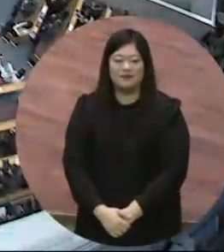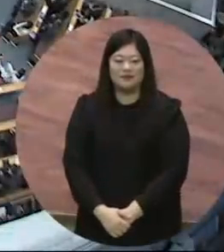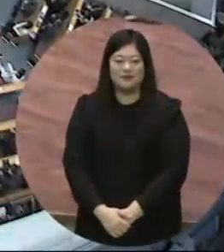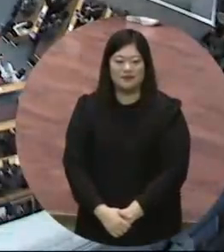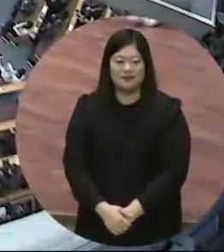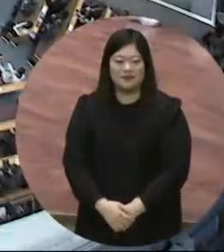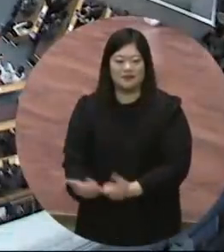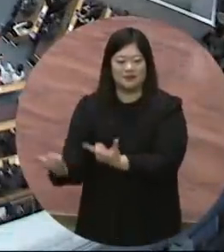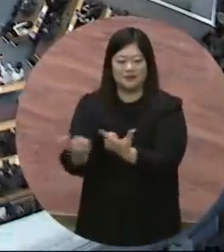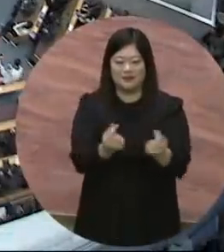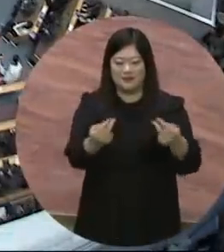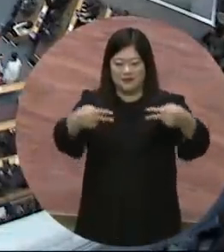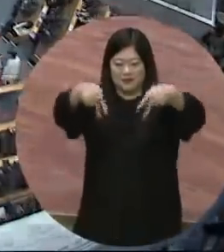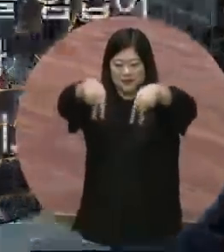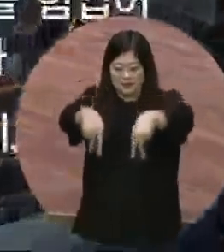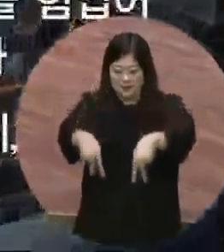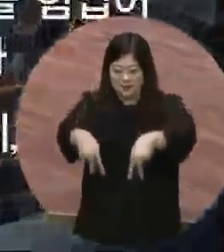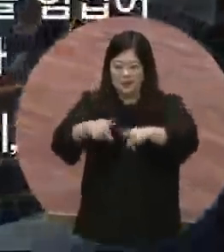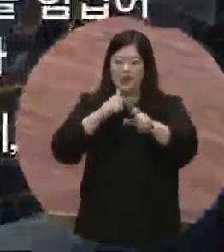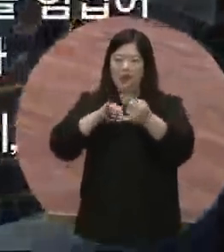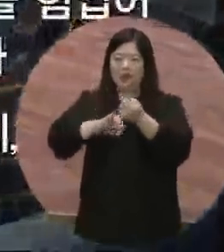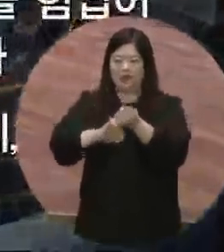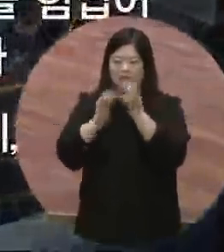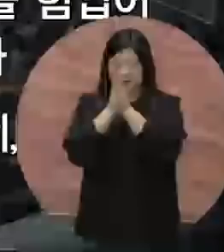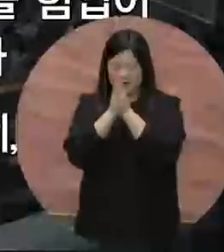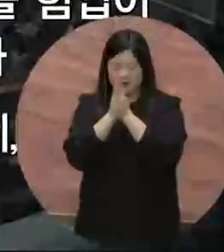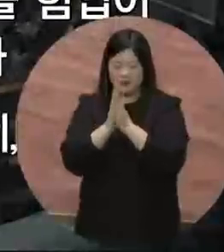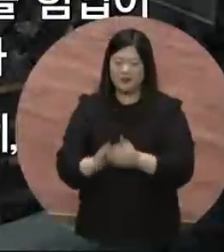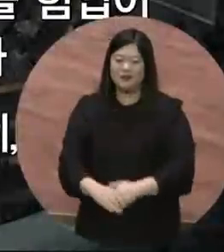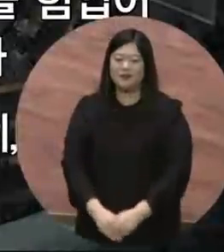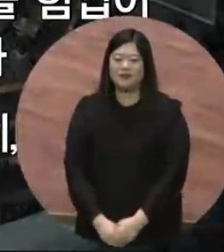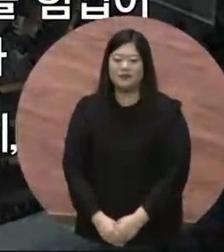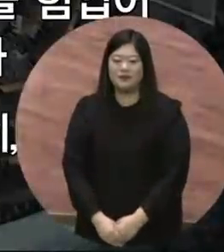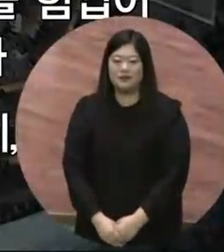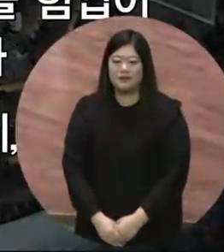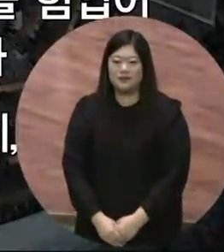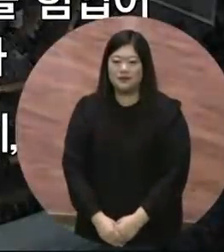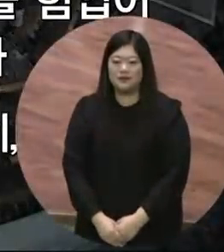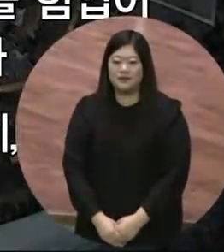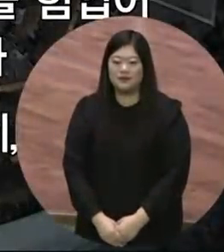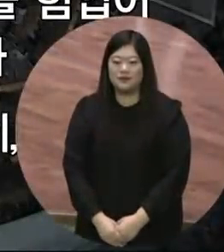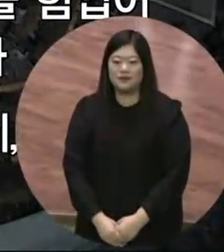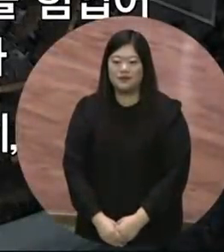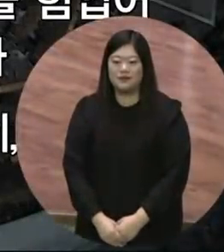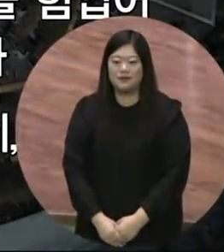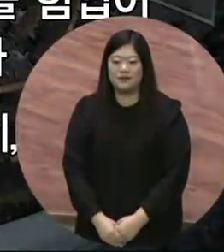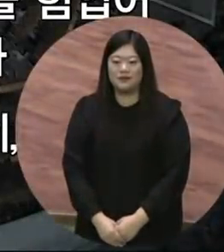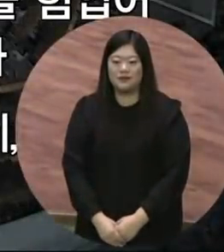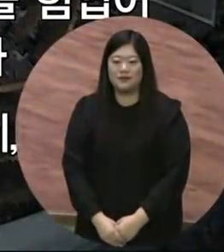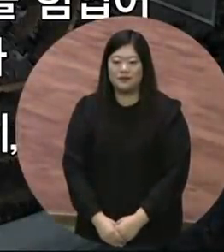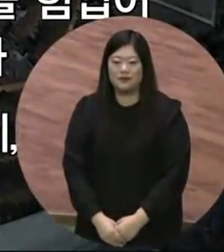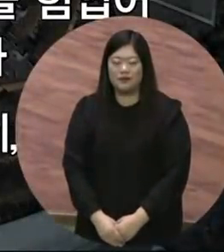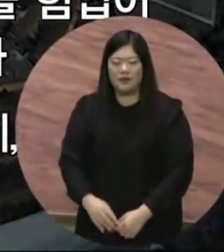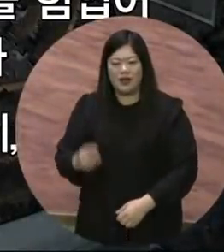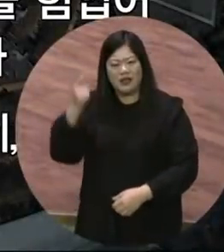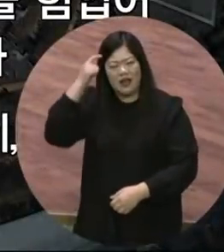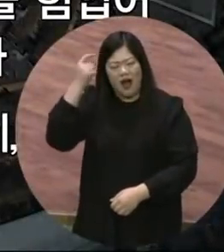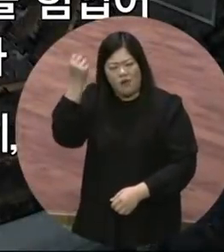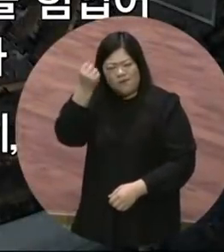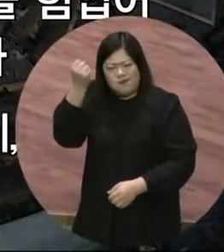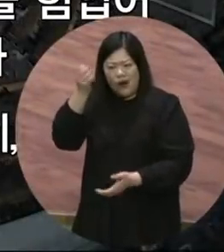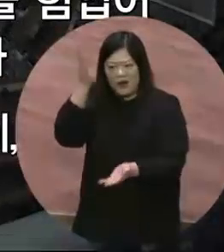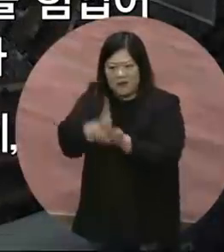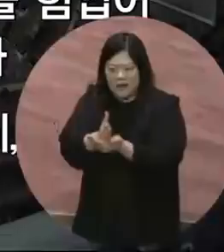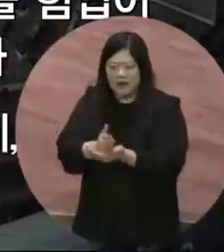다 자리에서 일어나셔서 언약기도 드리겠습니다. 한 주간 예틀에 매여 있는 삶에서 완전히 탈피하여 그리스도의